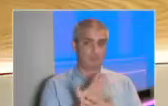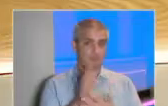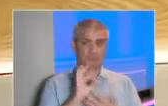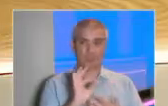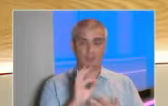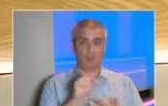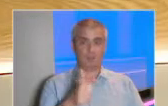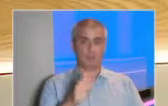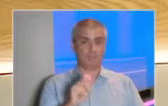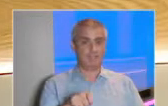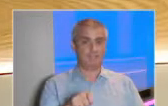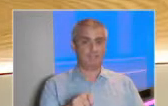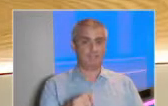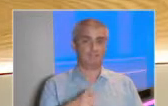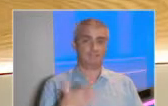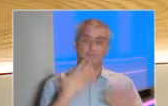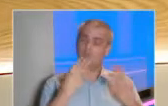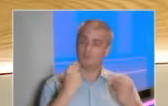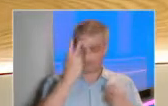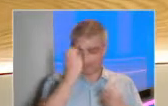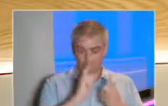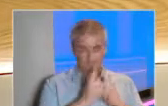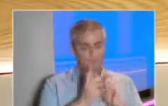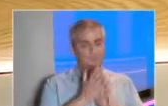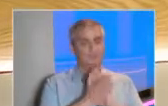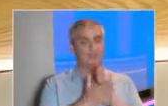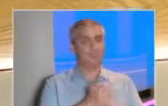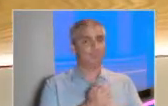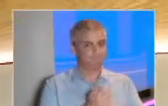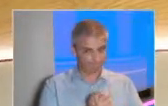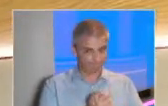החדשות של ערוץ כנסת. אומרים תודה לטל בוסידן על התרגום לשפת